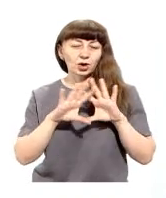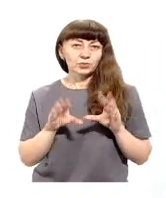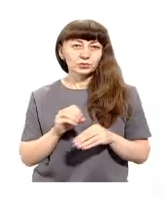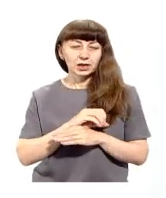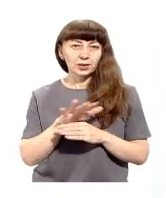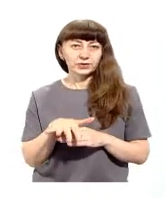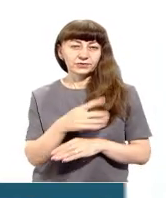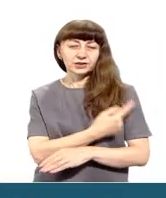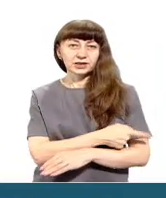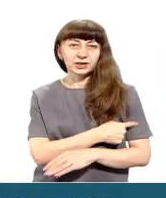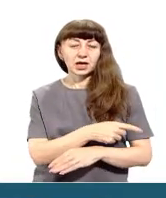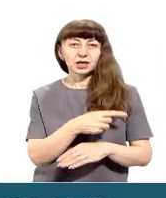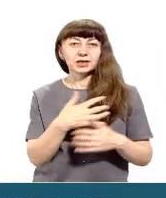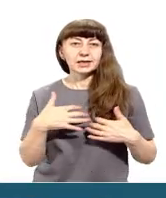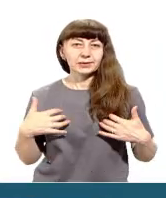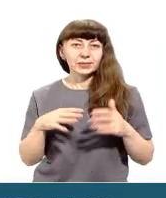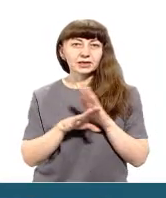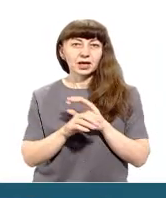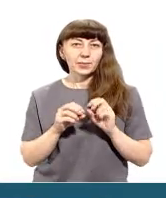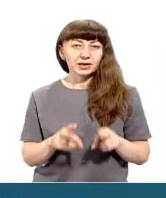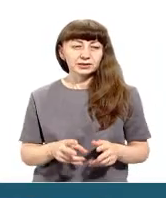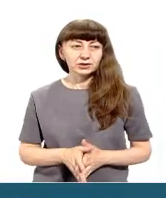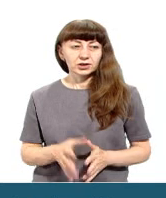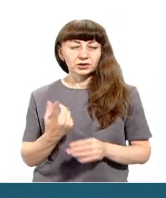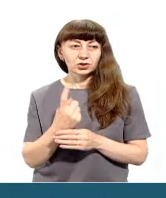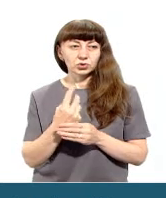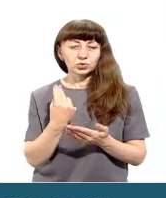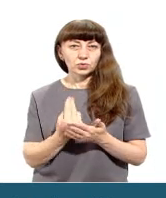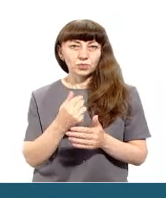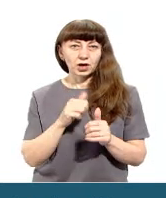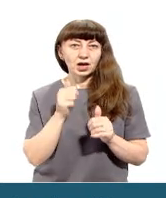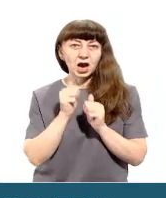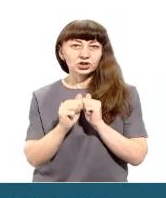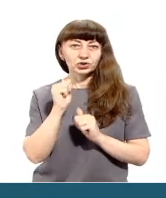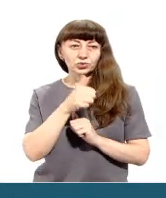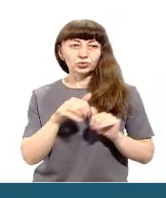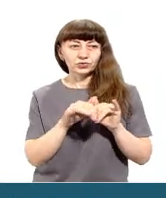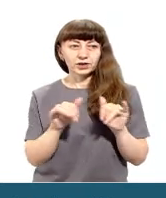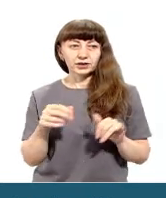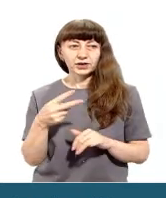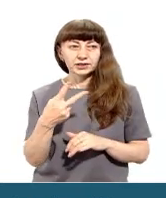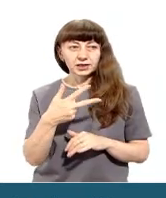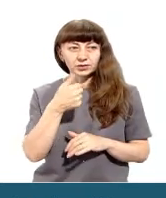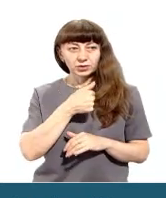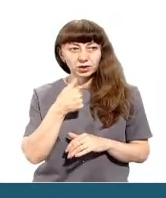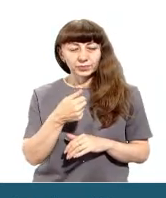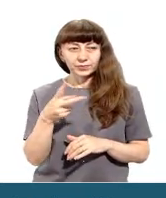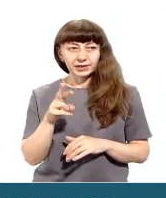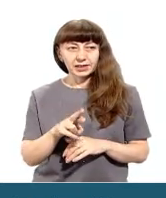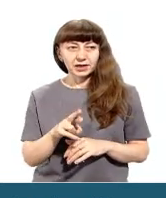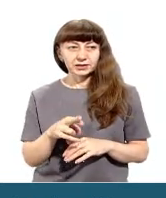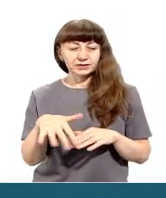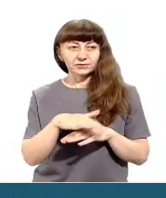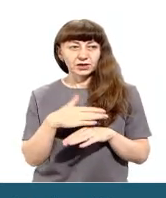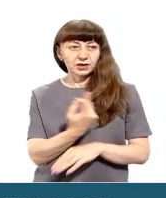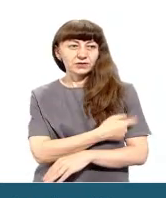обеспечения ветеринарно-санитарной безопасности в регионе. И эта сумма от года к году увеличивается. Если в 2023 году